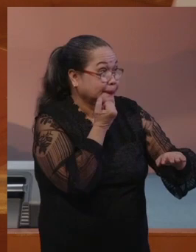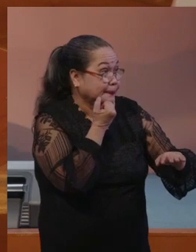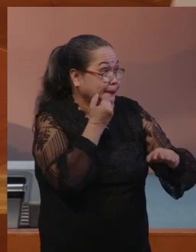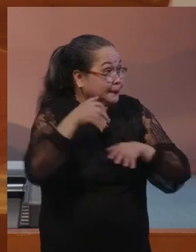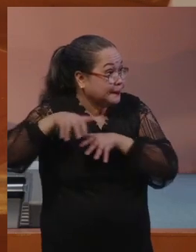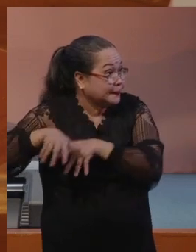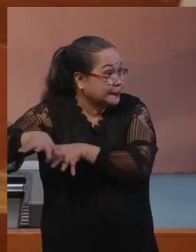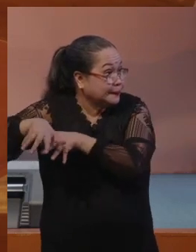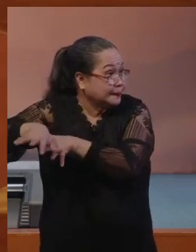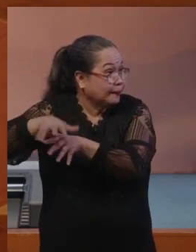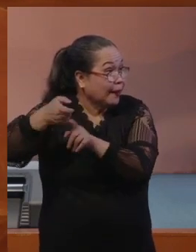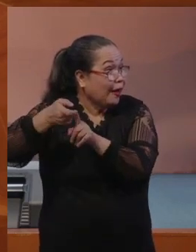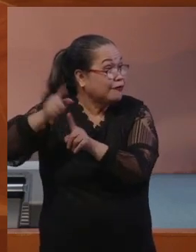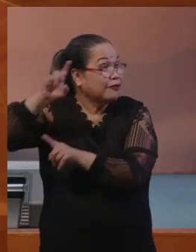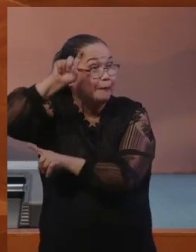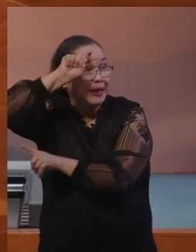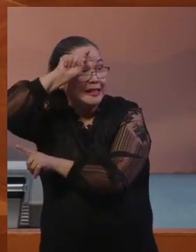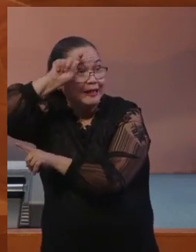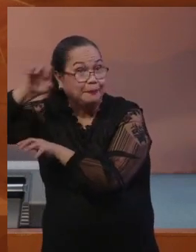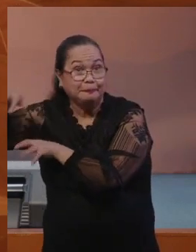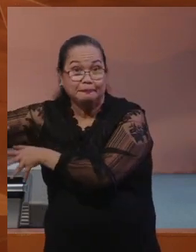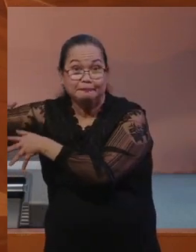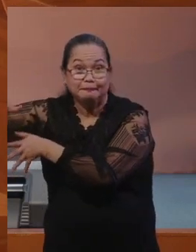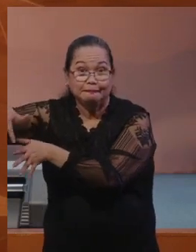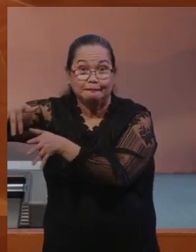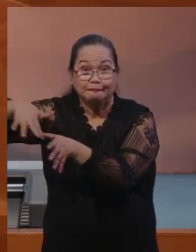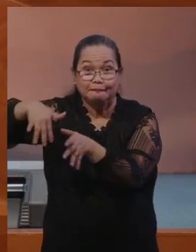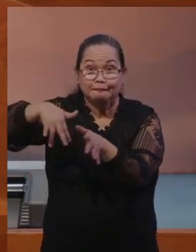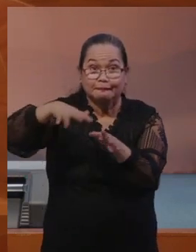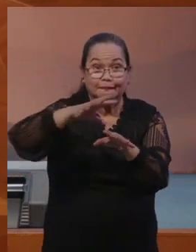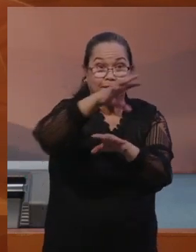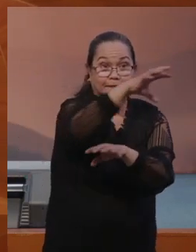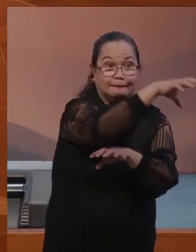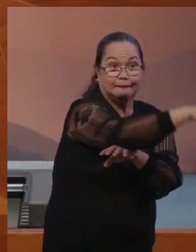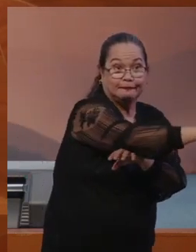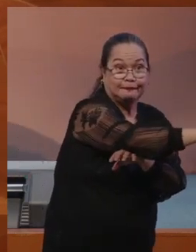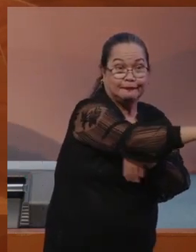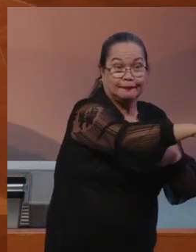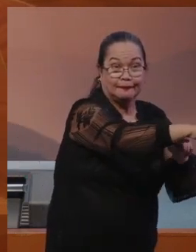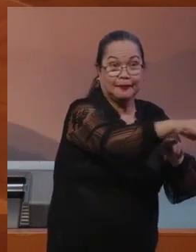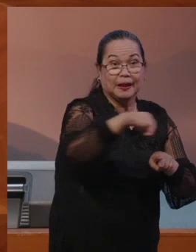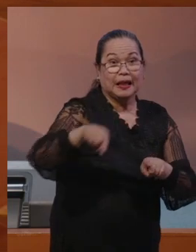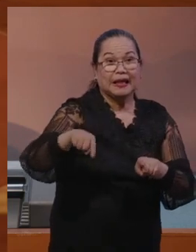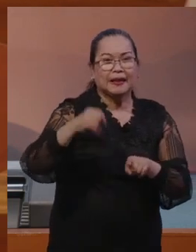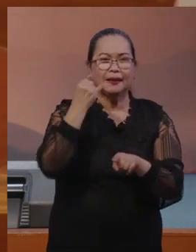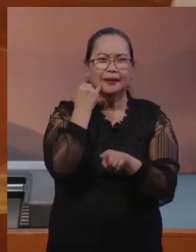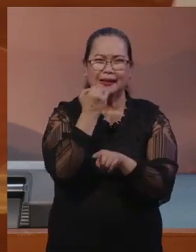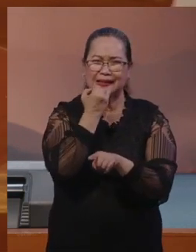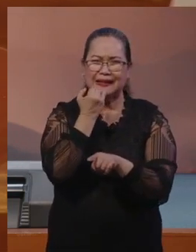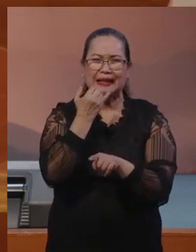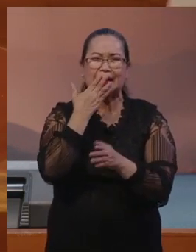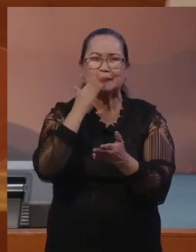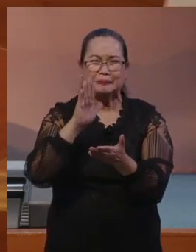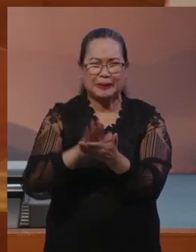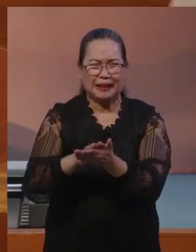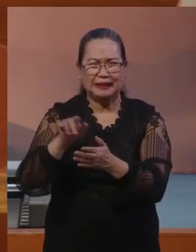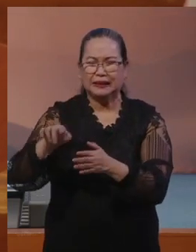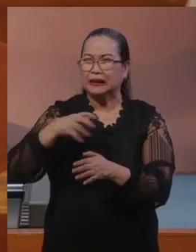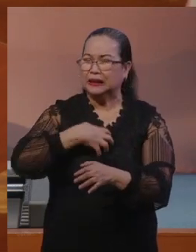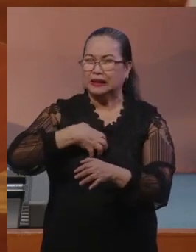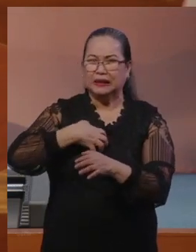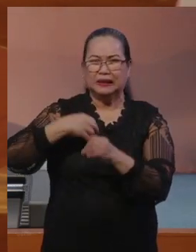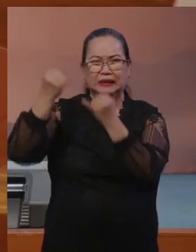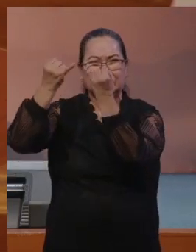Numbers 25:1, nagkasala sila ng Israel doon dahil sila ay sumamba sa